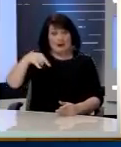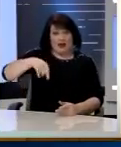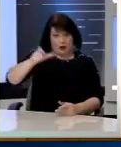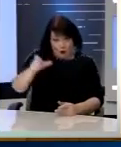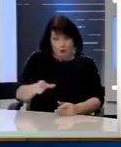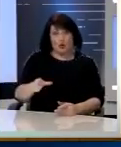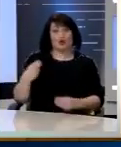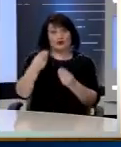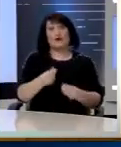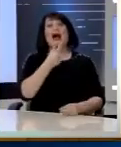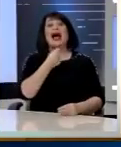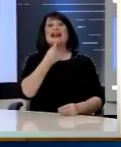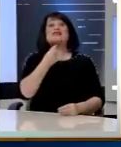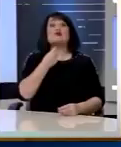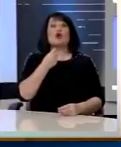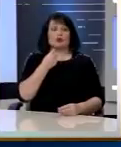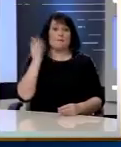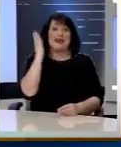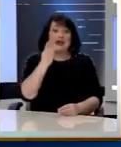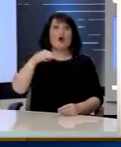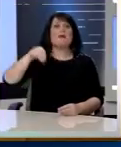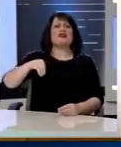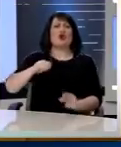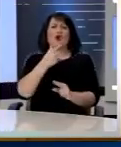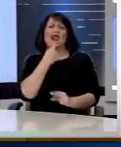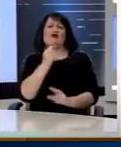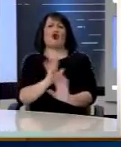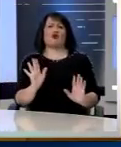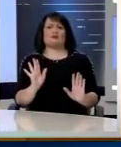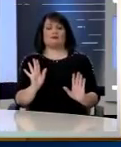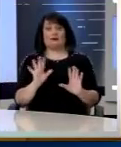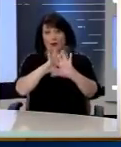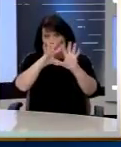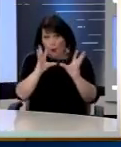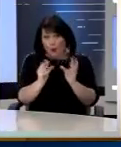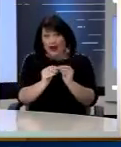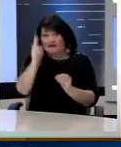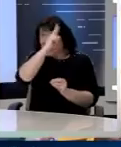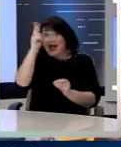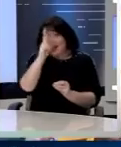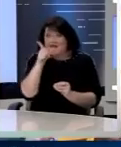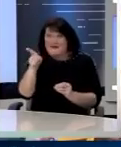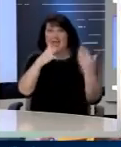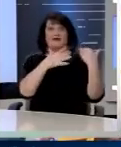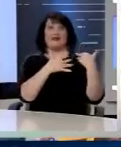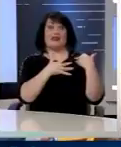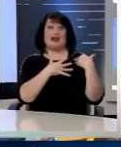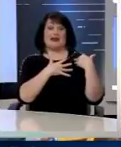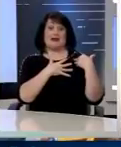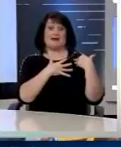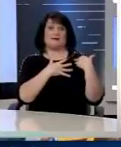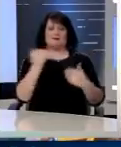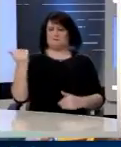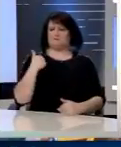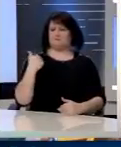καταθέτω στη Βουλή το λευκό ποινικό μητρό του Παπαδόπουλου. Αυτά όμως αφορούν τη Σαουδική Αραβία. Και επειδή με ρωτάτε